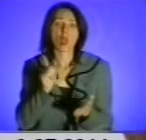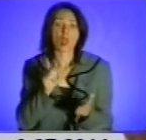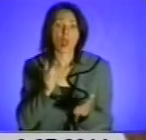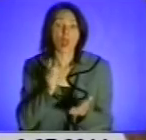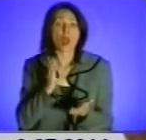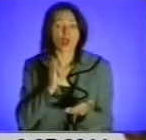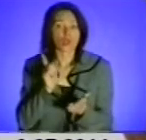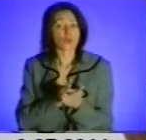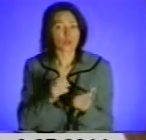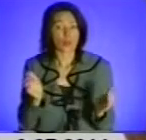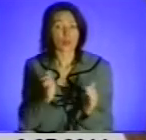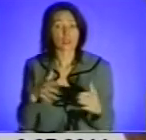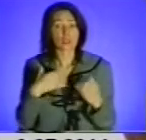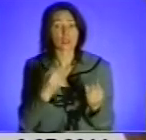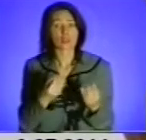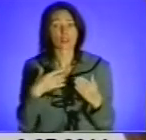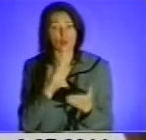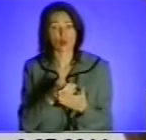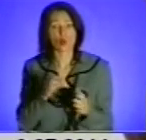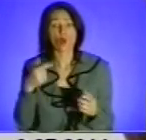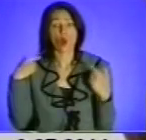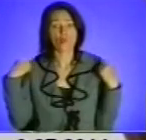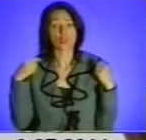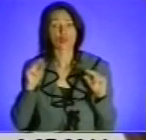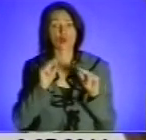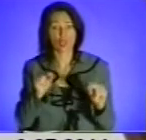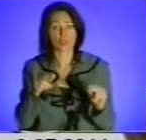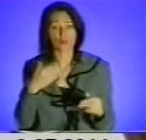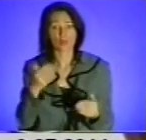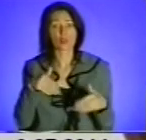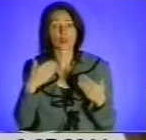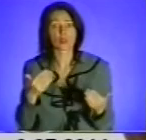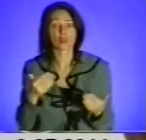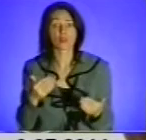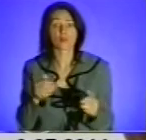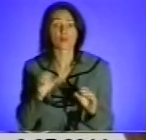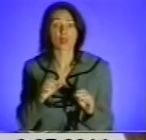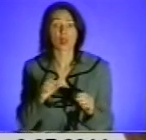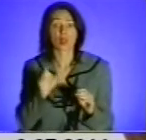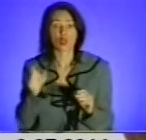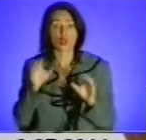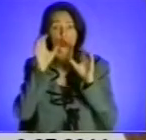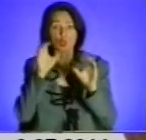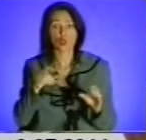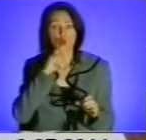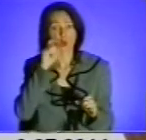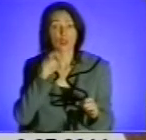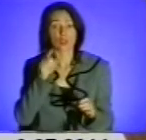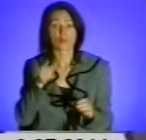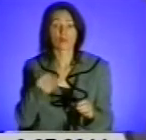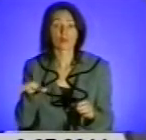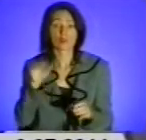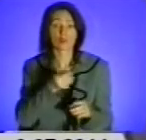честь. Ви представляєте сьогодні по Конституції України. І не більше ті межі, які ви повинні робити, ви повинні